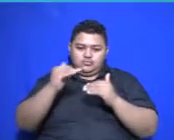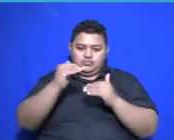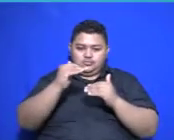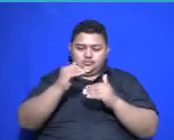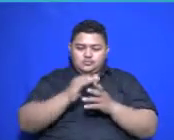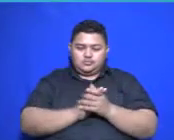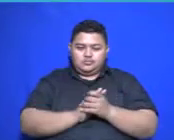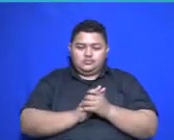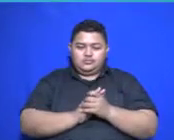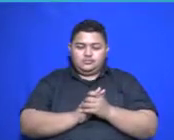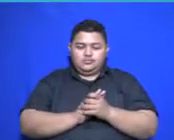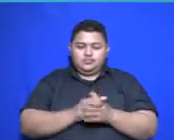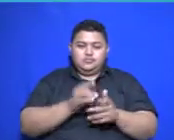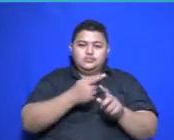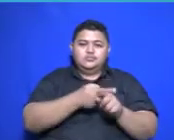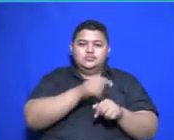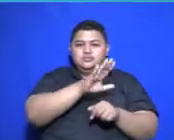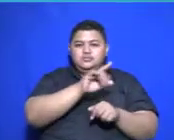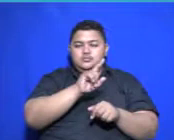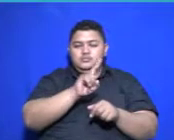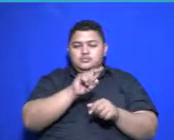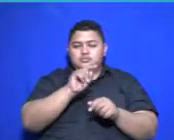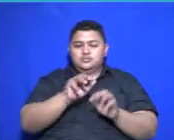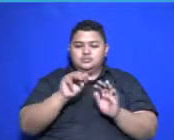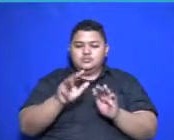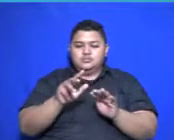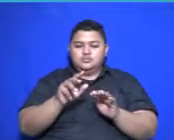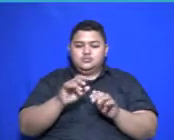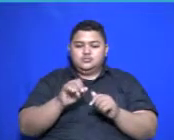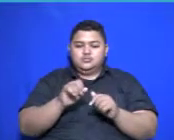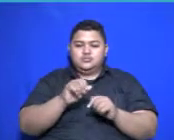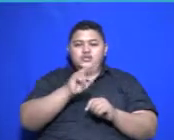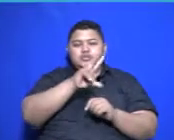yaitu dari 5.299 adalah menjadi